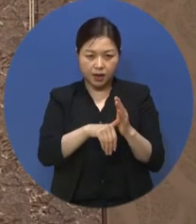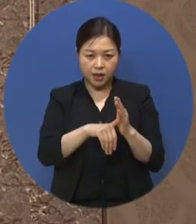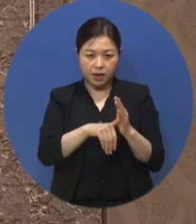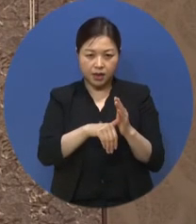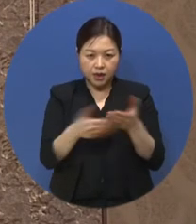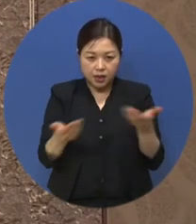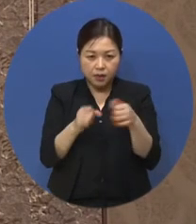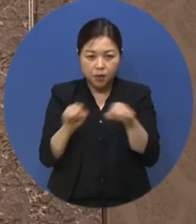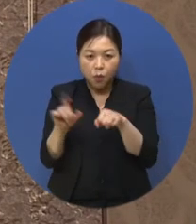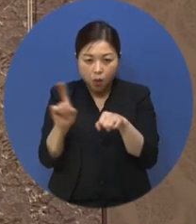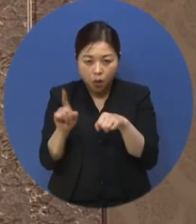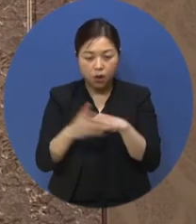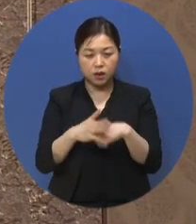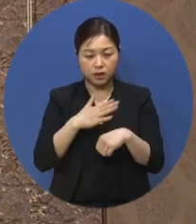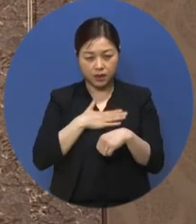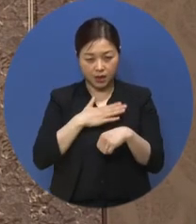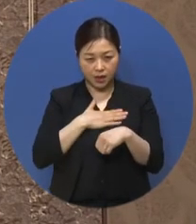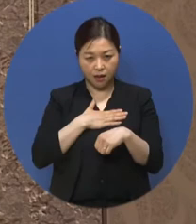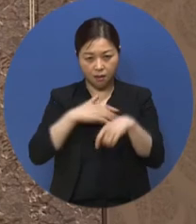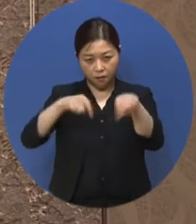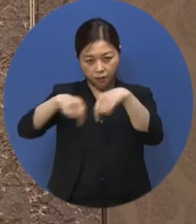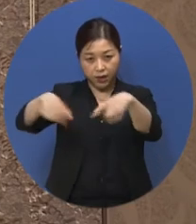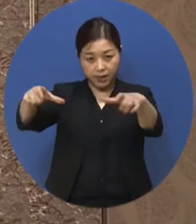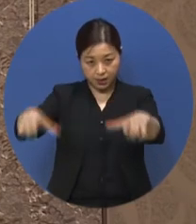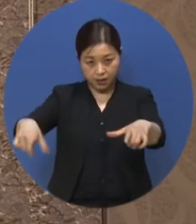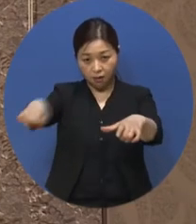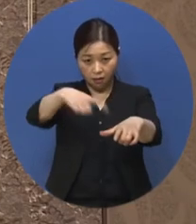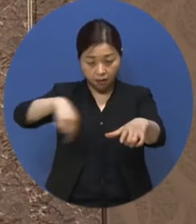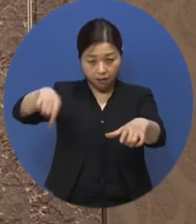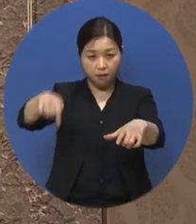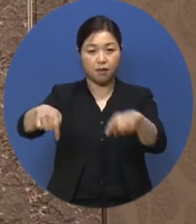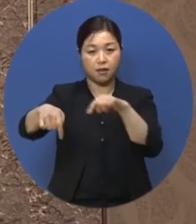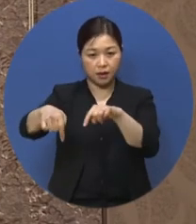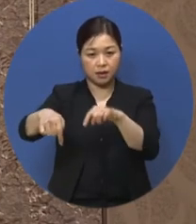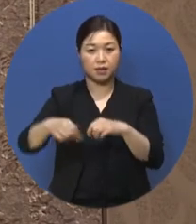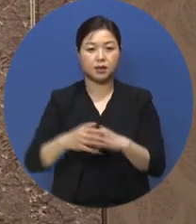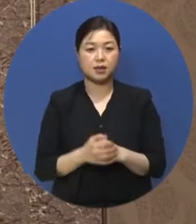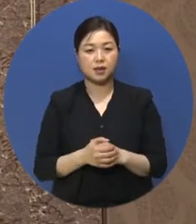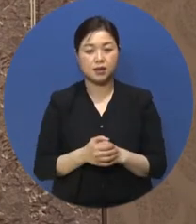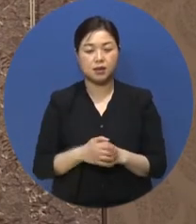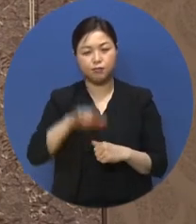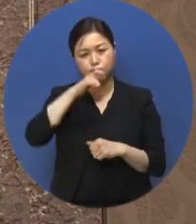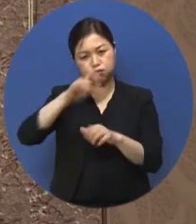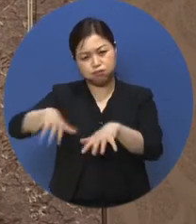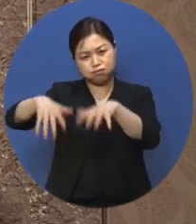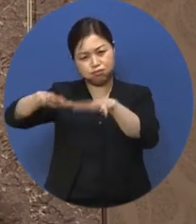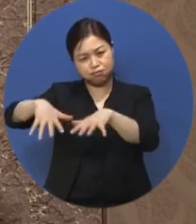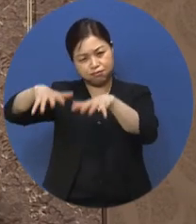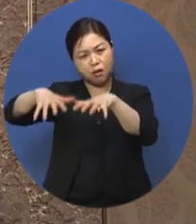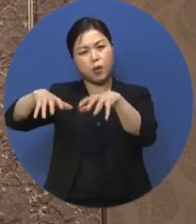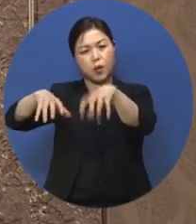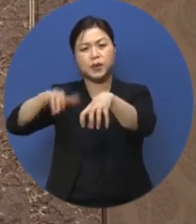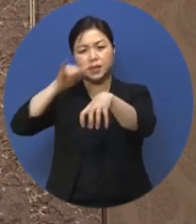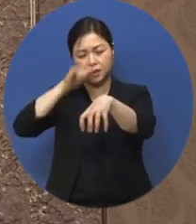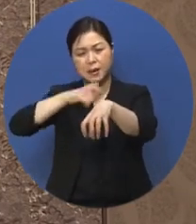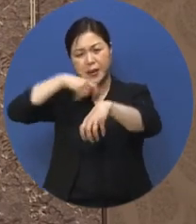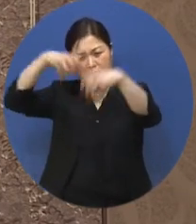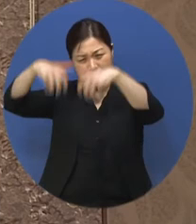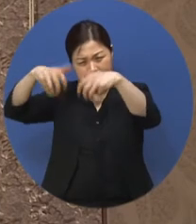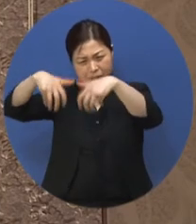저희가 이제 제가 관할하는 지역이라 그래야 되나? 그 구역에는 상습 침수 지역이었어요. 아. 그래서 비만